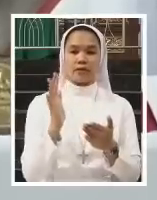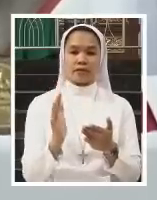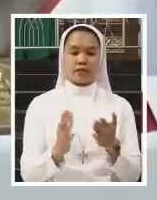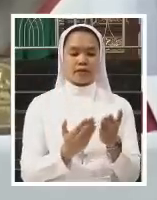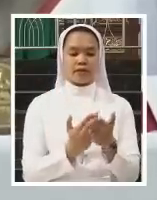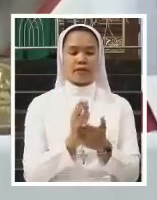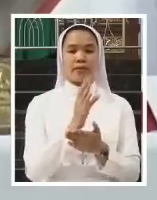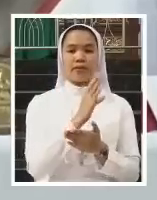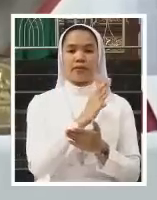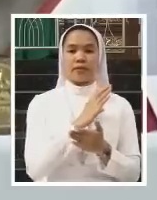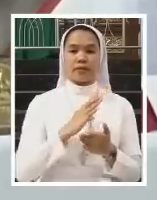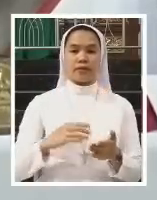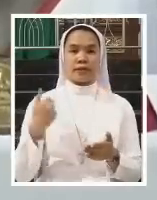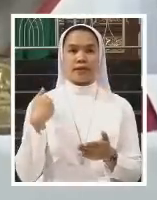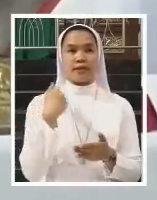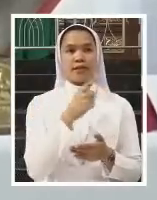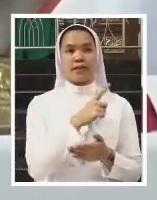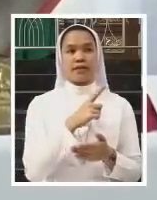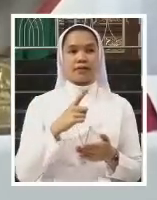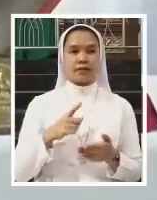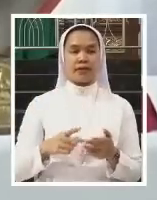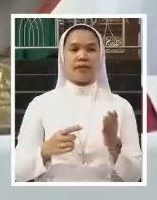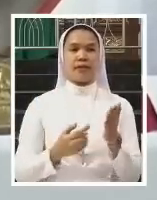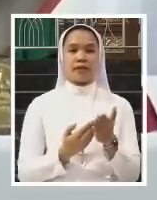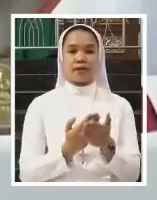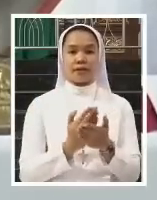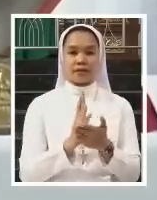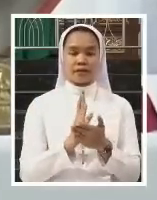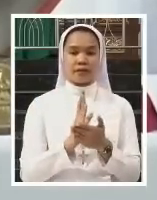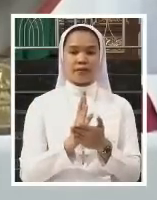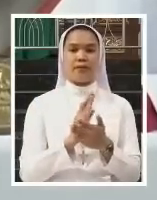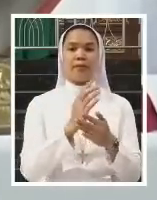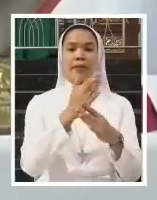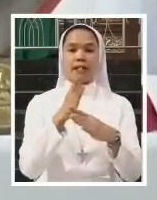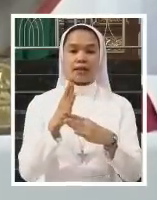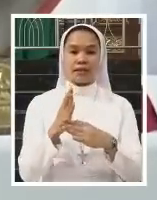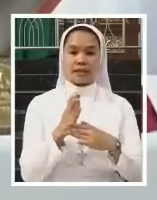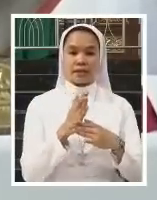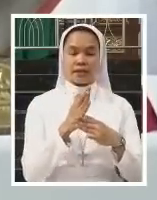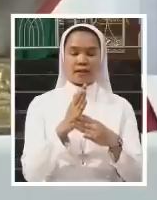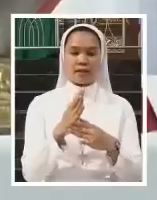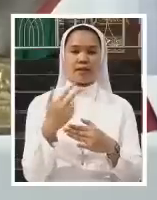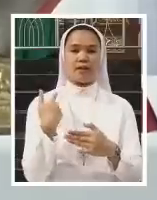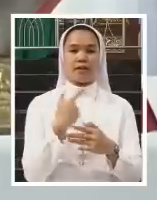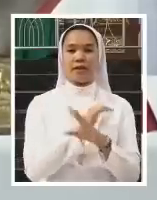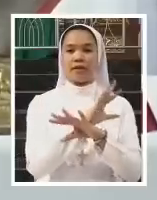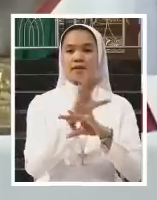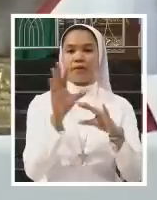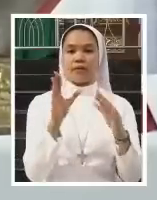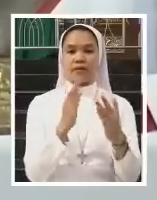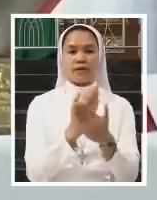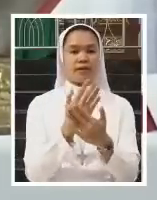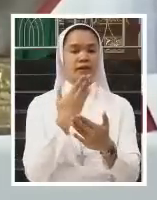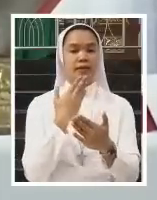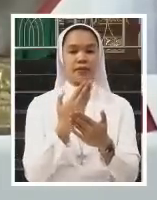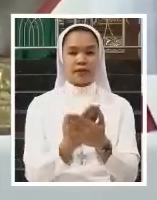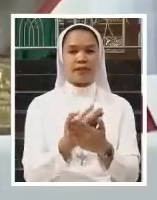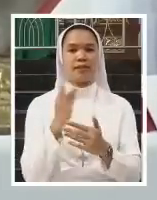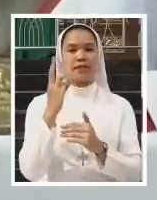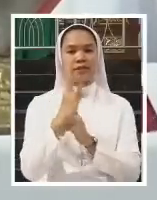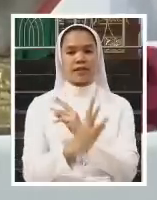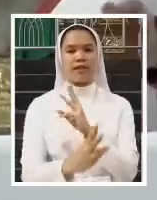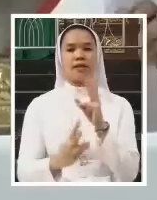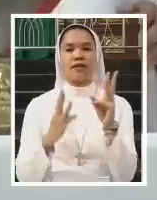huli kay Kristo sa mong kagurangnan sa paagi niya, iwinawaras mo ang gabos na karahayan sa